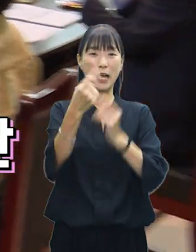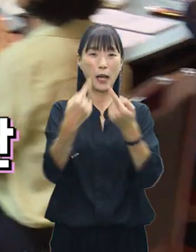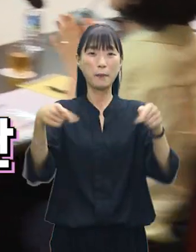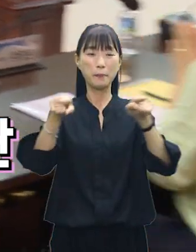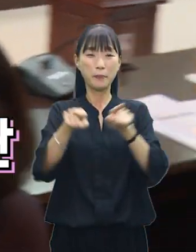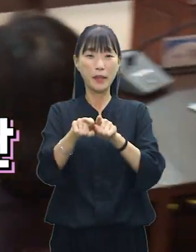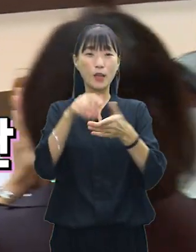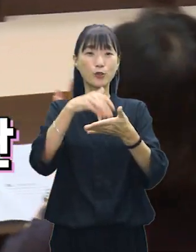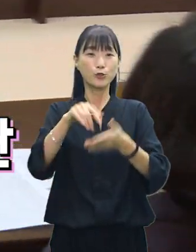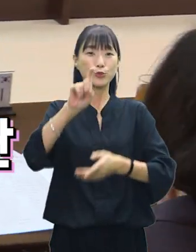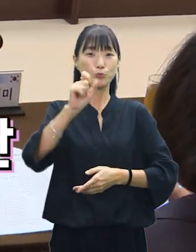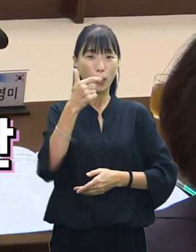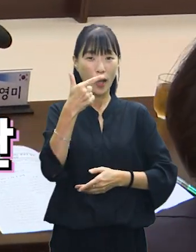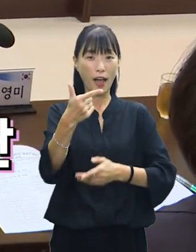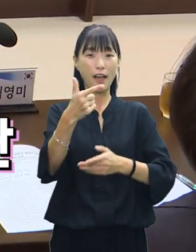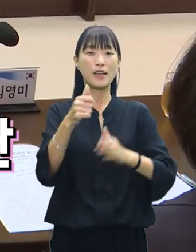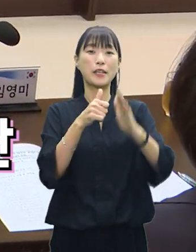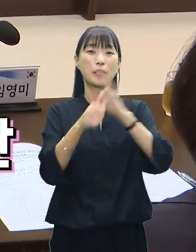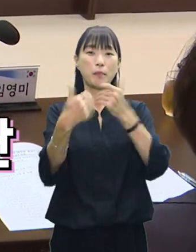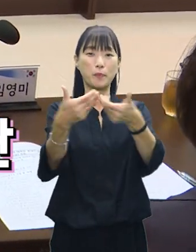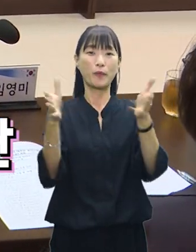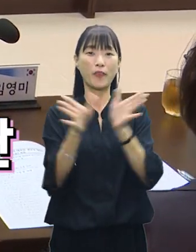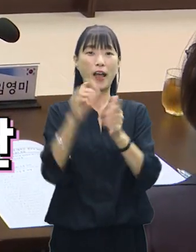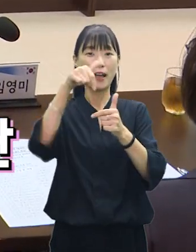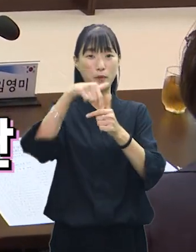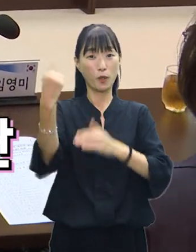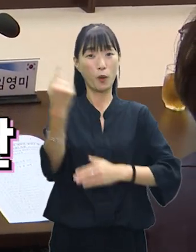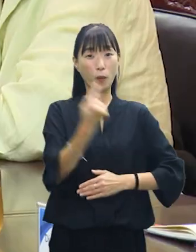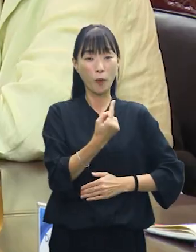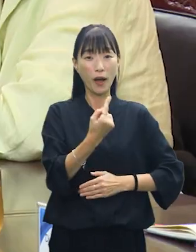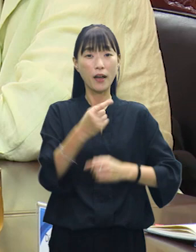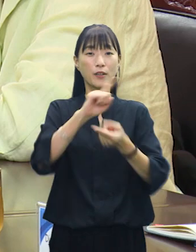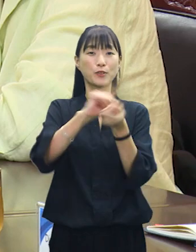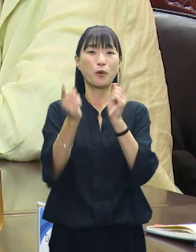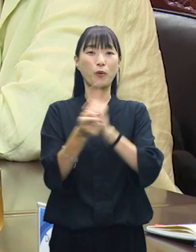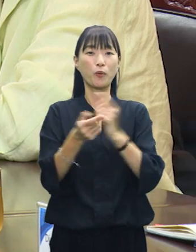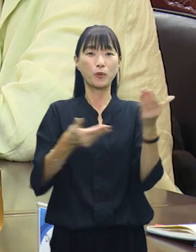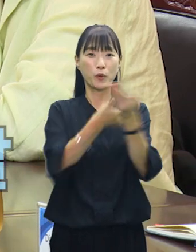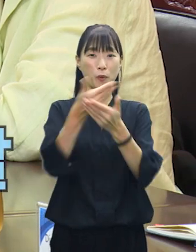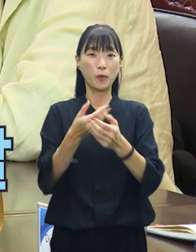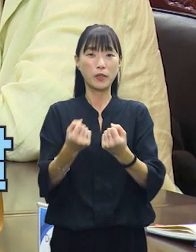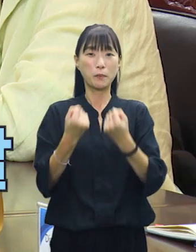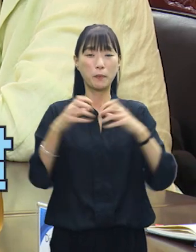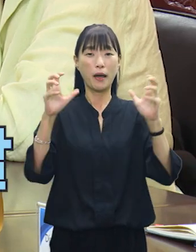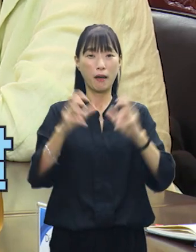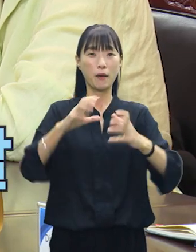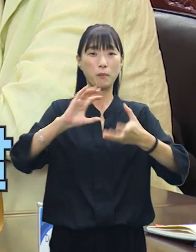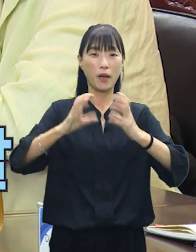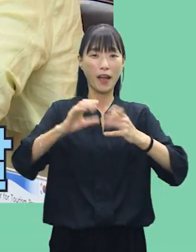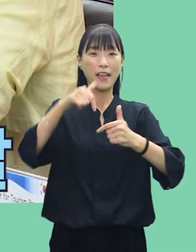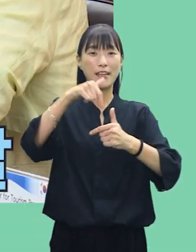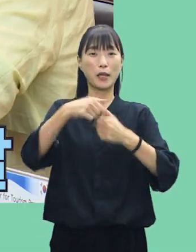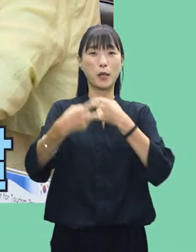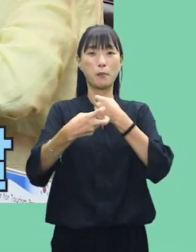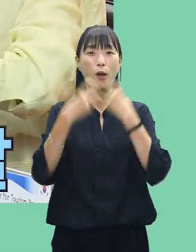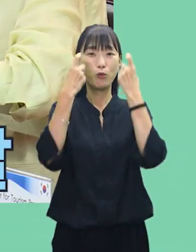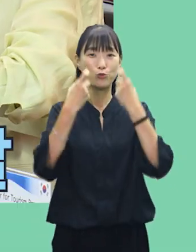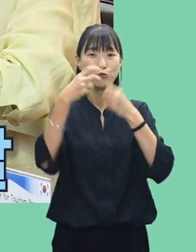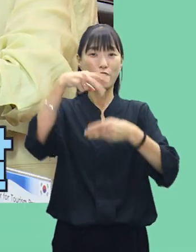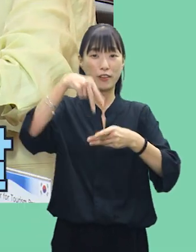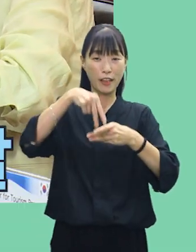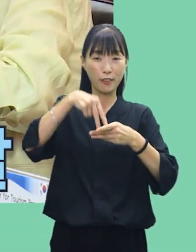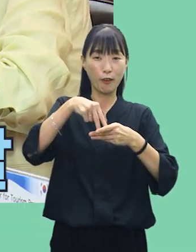그랜드래피즈 시장을 포함한 16명의 대표단은 강남구를 찾아 양 기관 간 교류 협력을 논의하고 강남